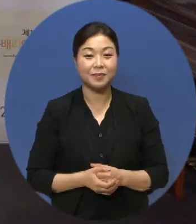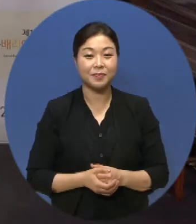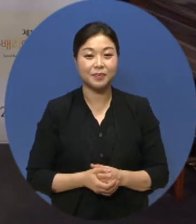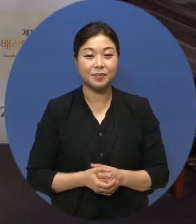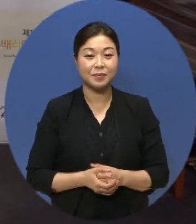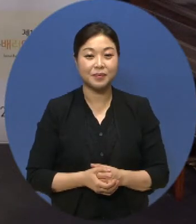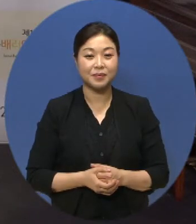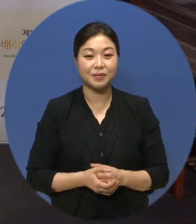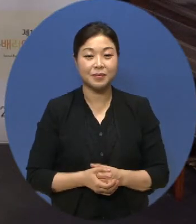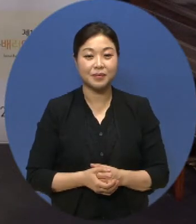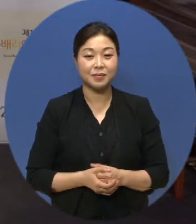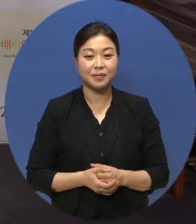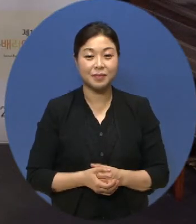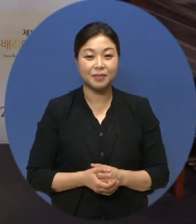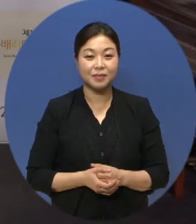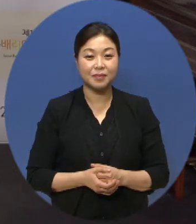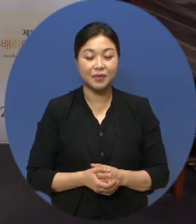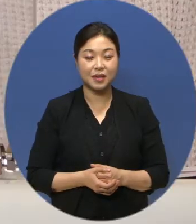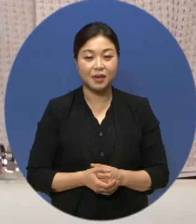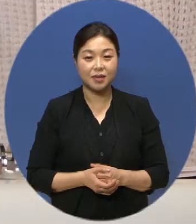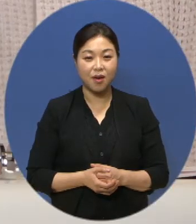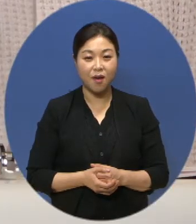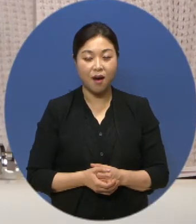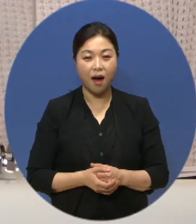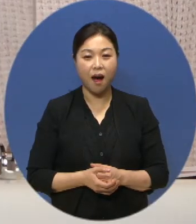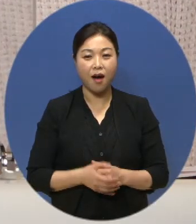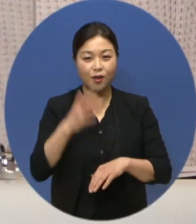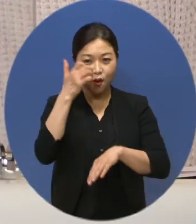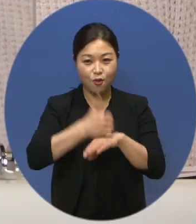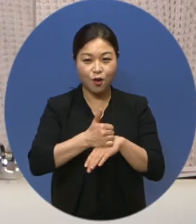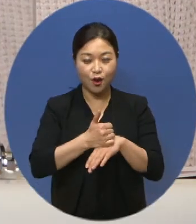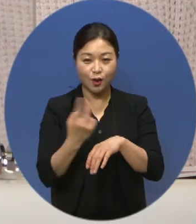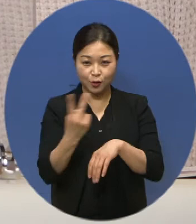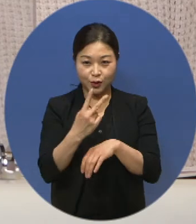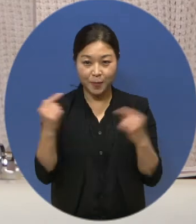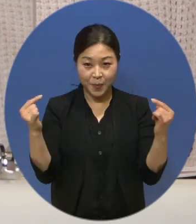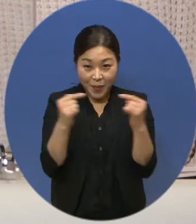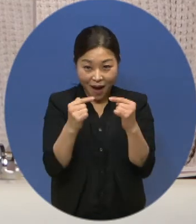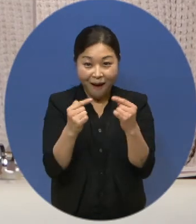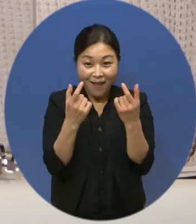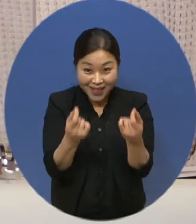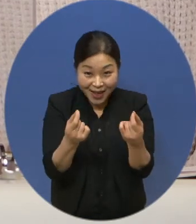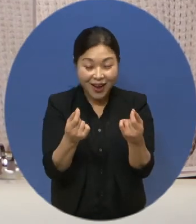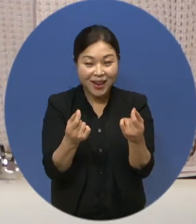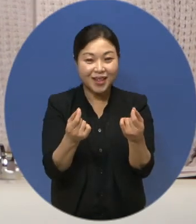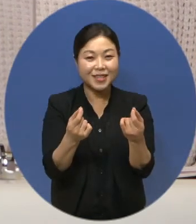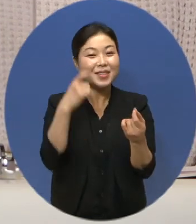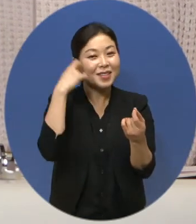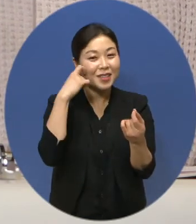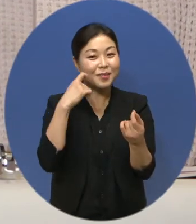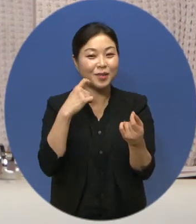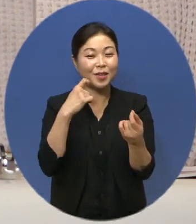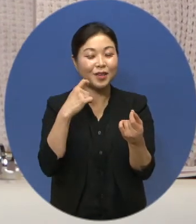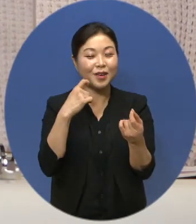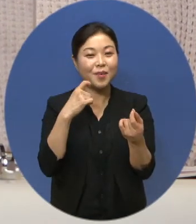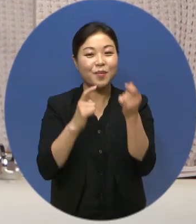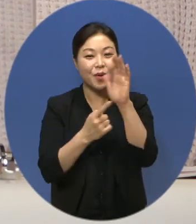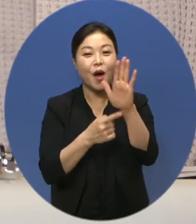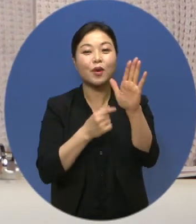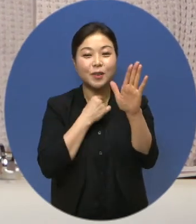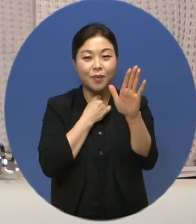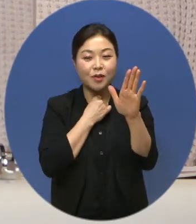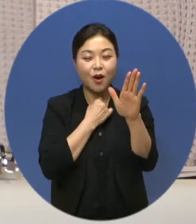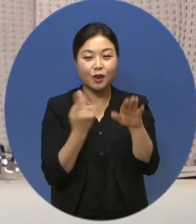그 장면을 이제 마침내 통했다라는 그런 느낌을 조금 주고 싶어서 좀 평행으로 배치를 했던 것 같아요.